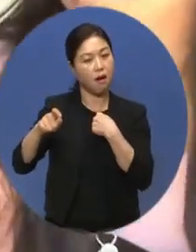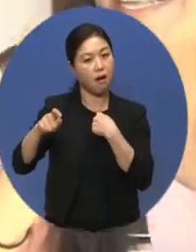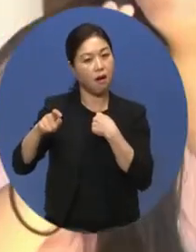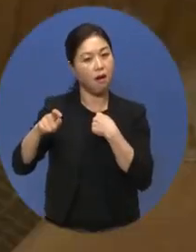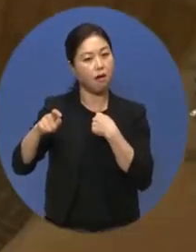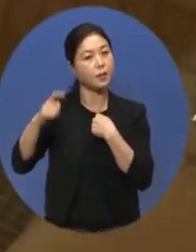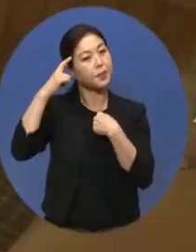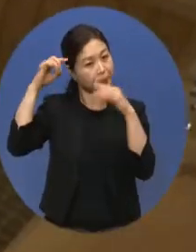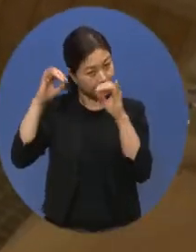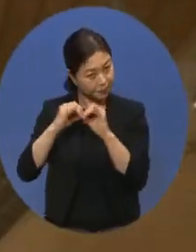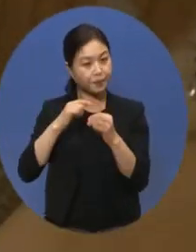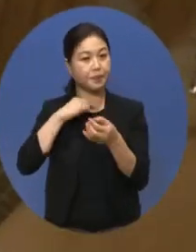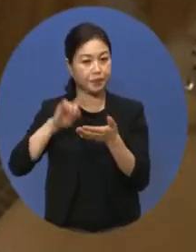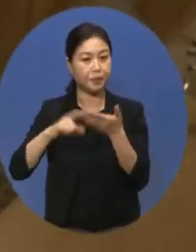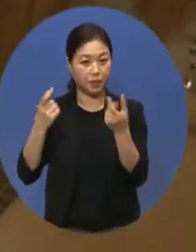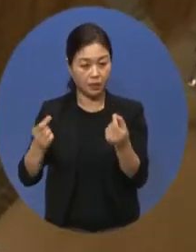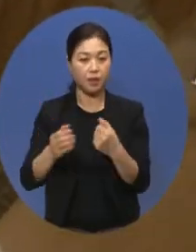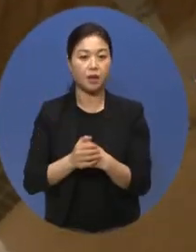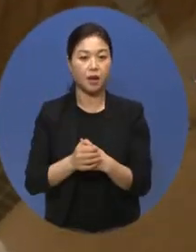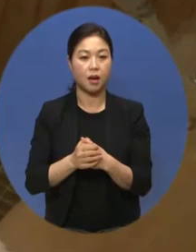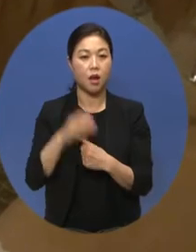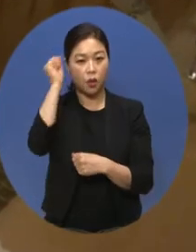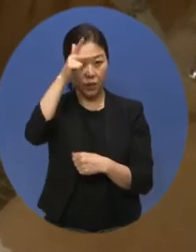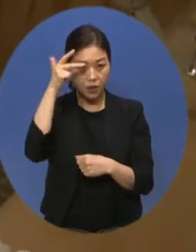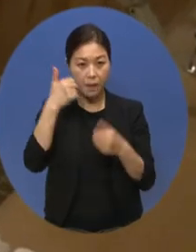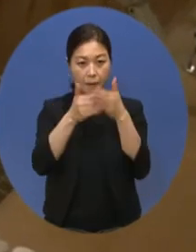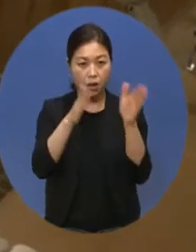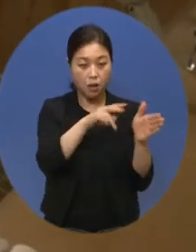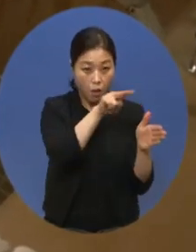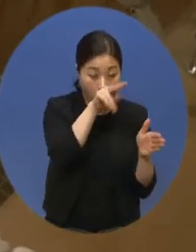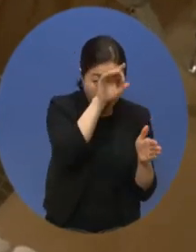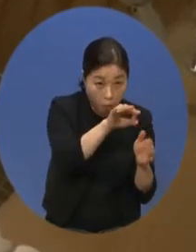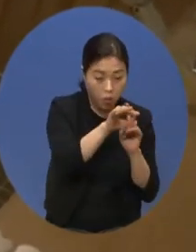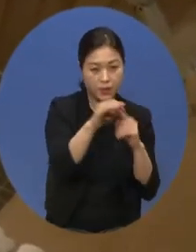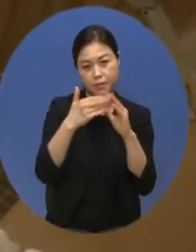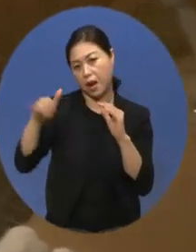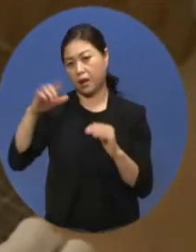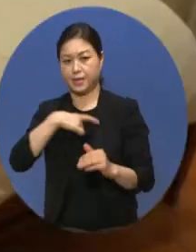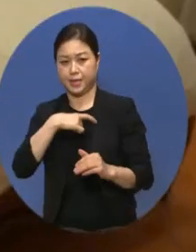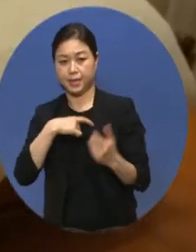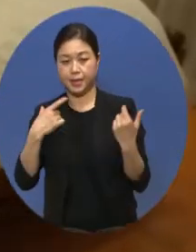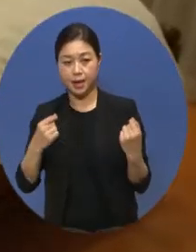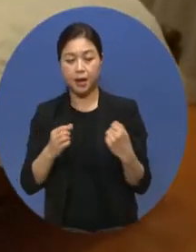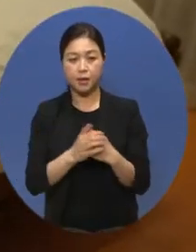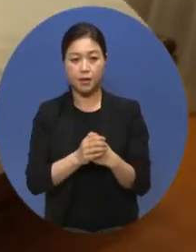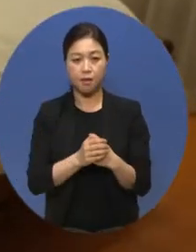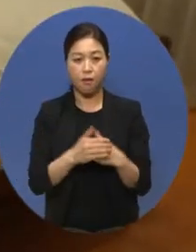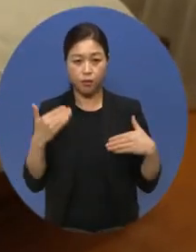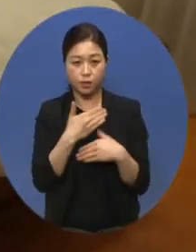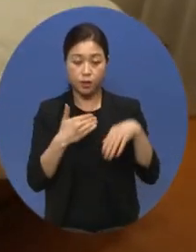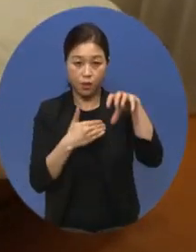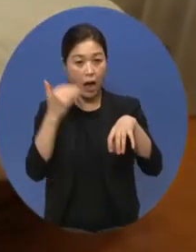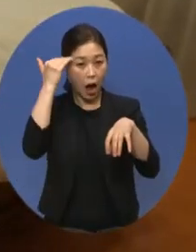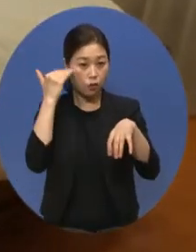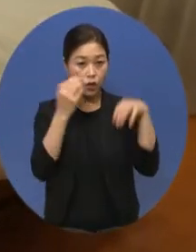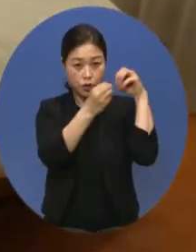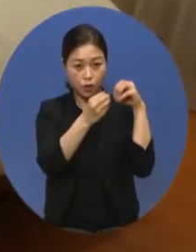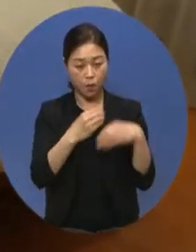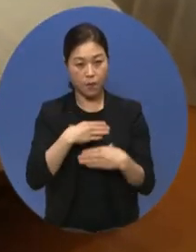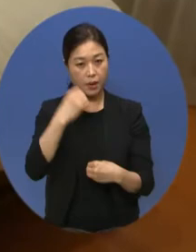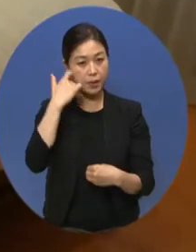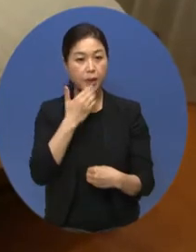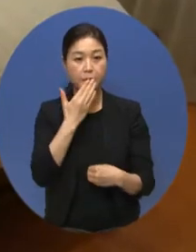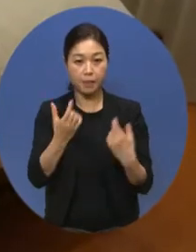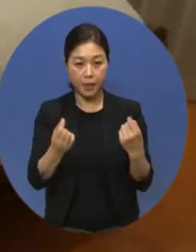후 집으로 가고 싶지 않았다. 특히 욕실은 한국의 전통과 편안함을 느낄 수 있었다.